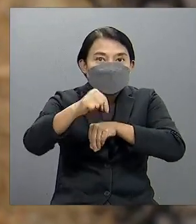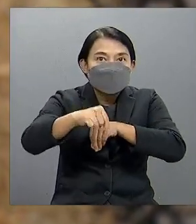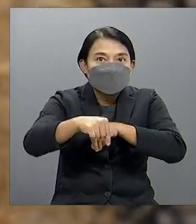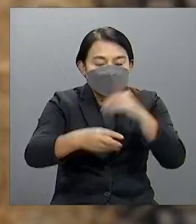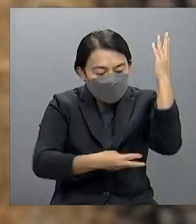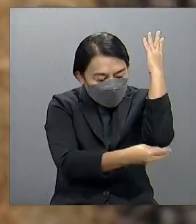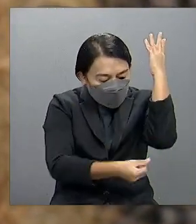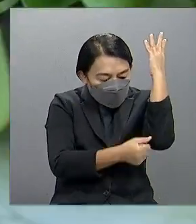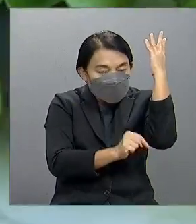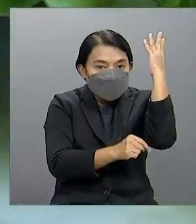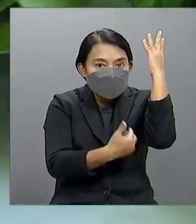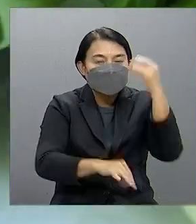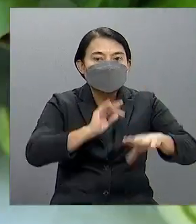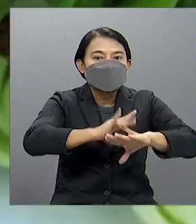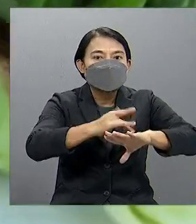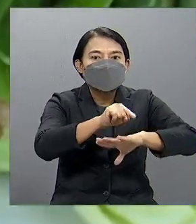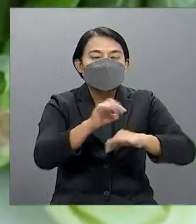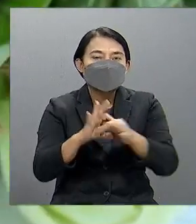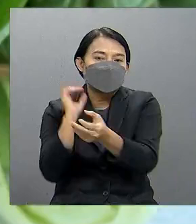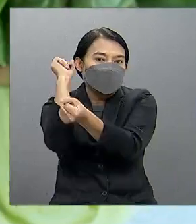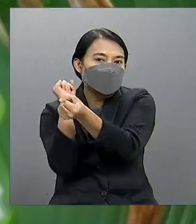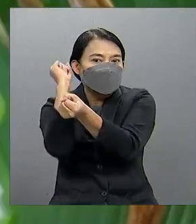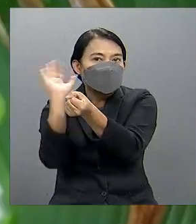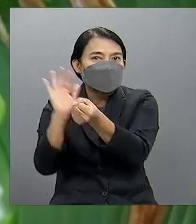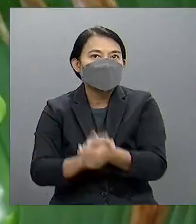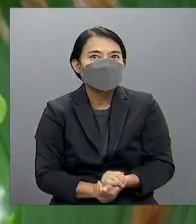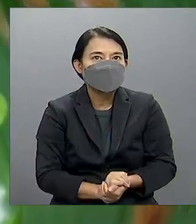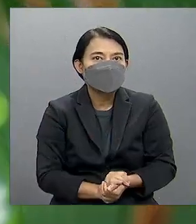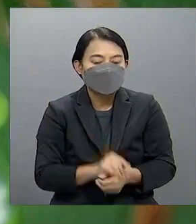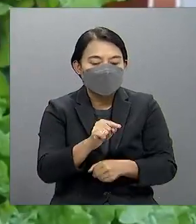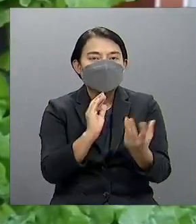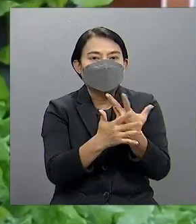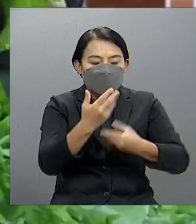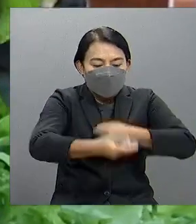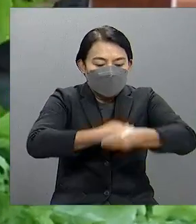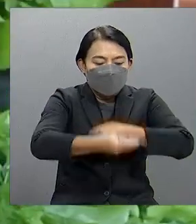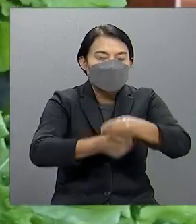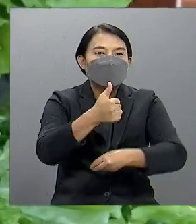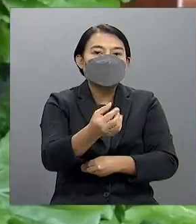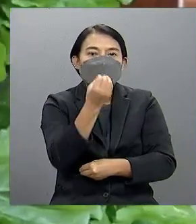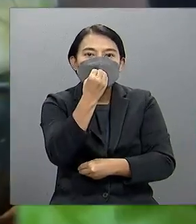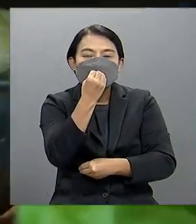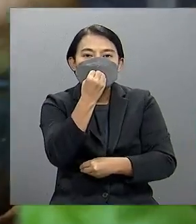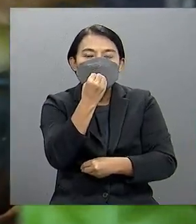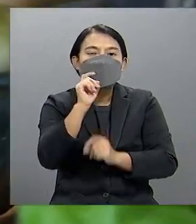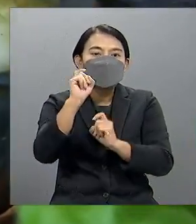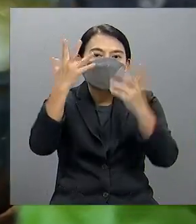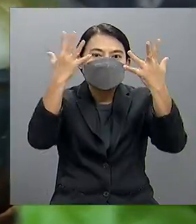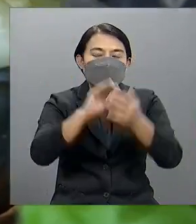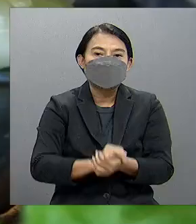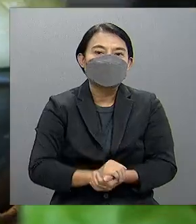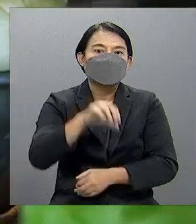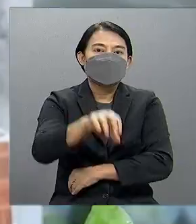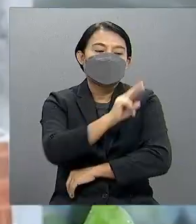ไมต้องใจเอาไปขายเขากอพักนมันดีปลอดสาร ทั้โงพัยาบ้านก็ประพาน